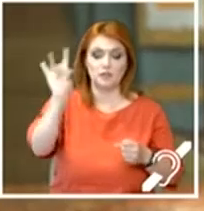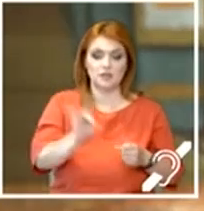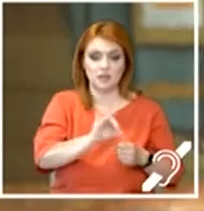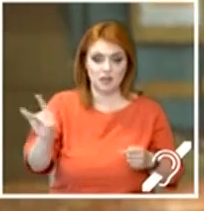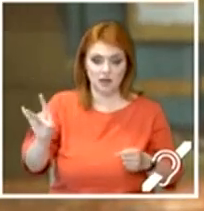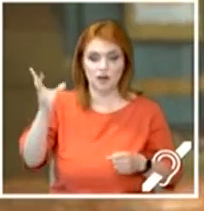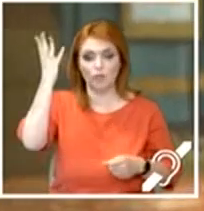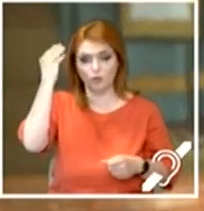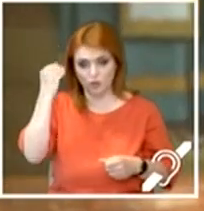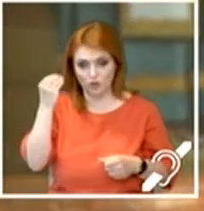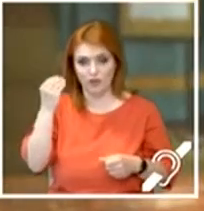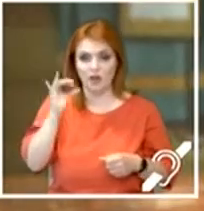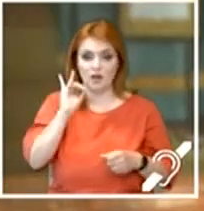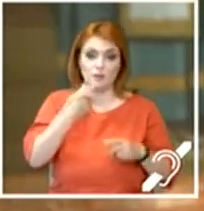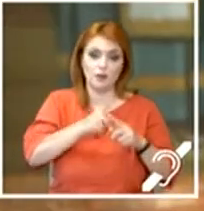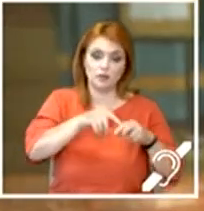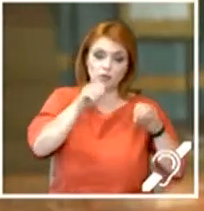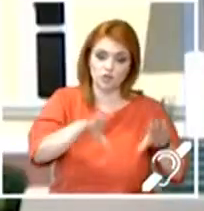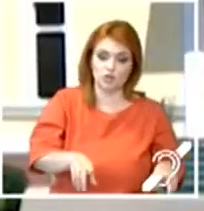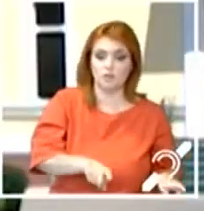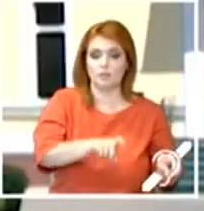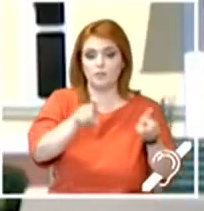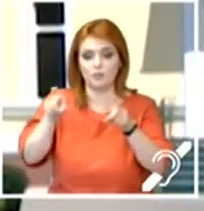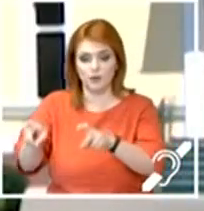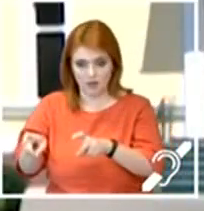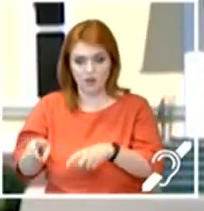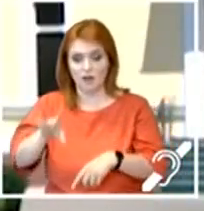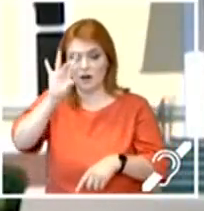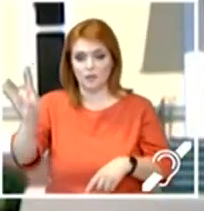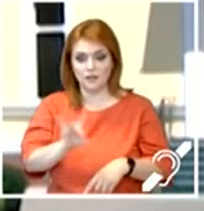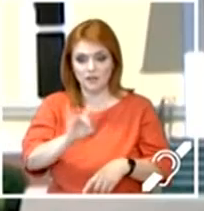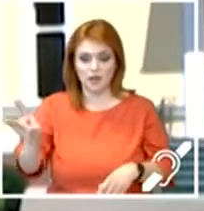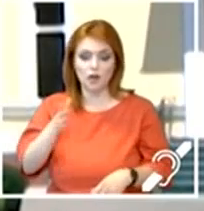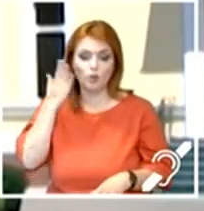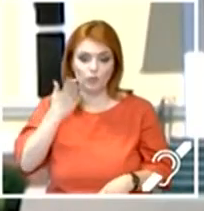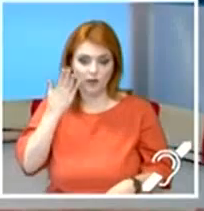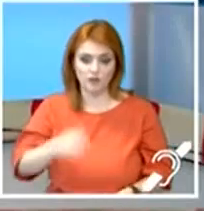a ales să se alăture Metropoliei Basarabie a Bisericii Ortodoxe Române.